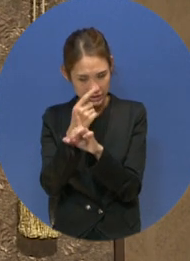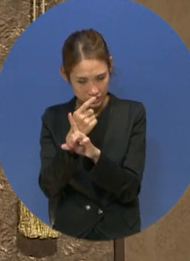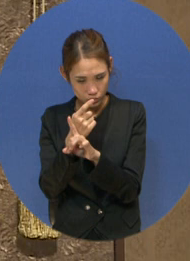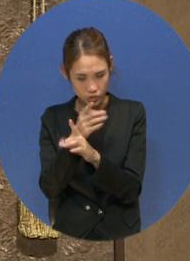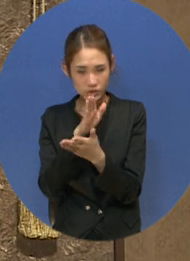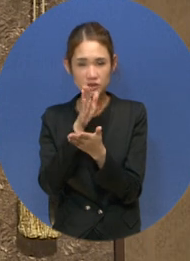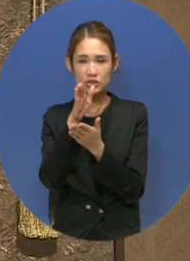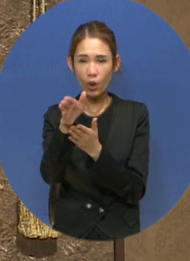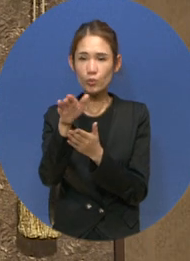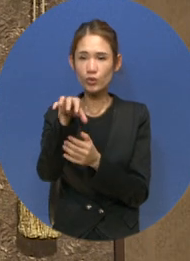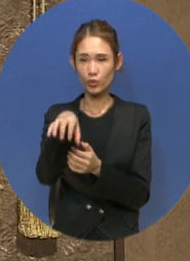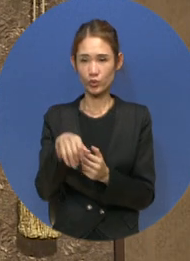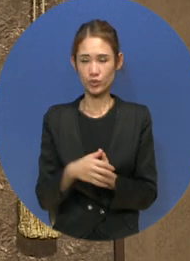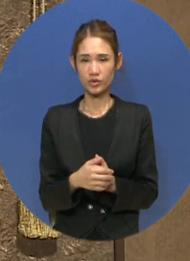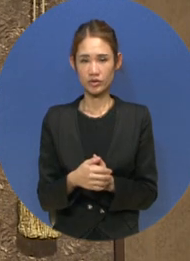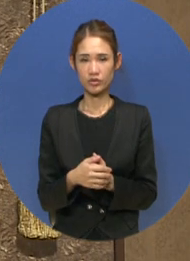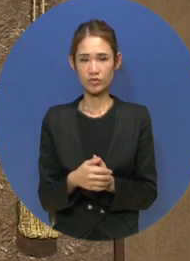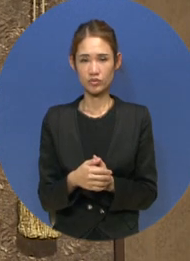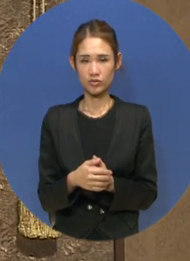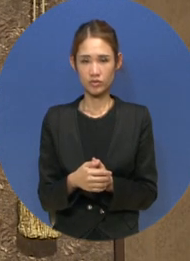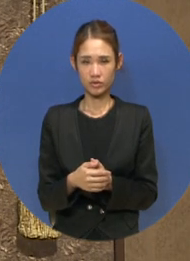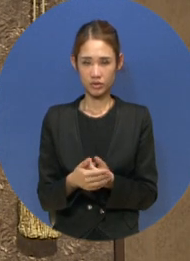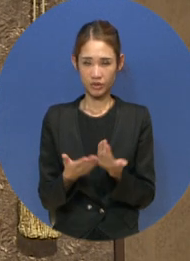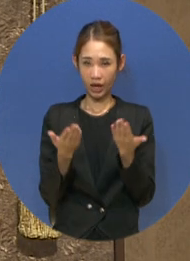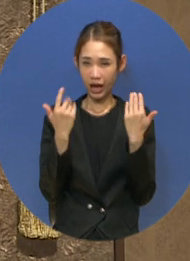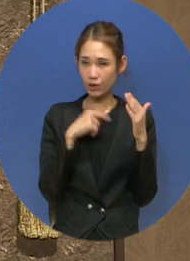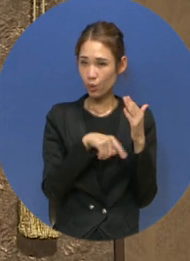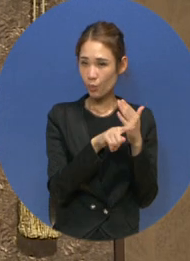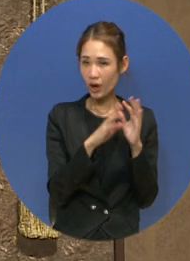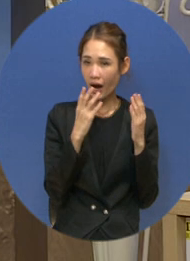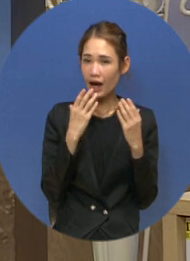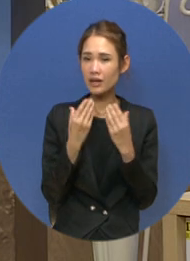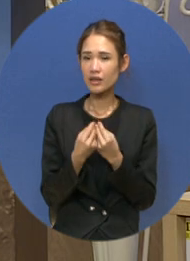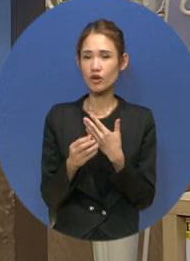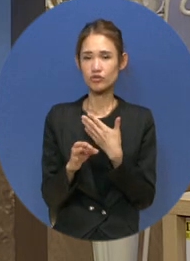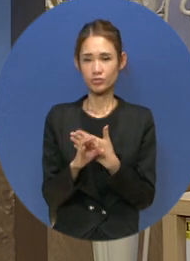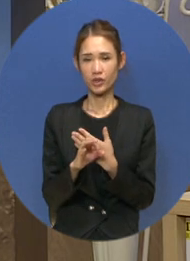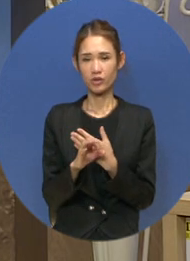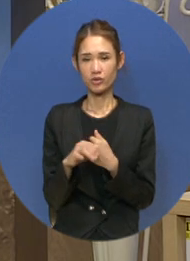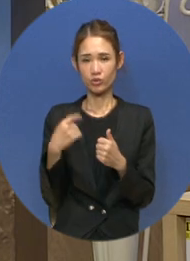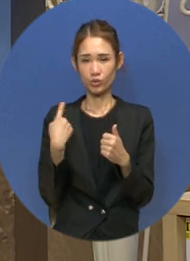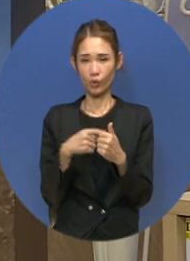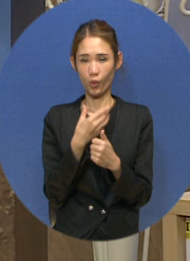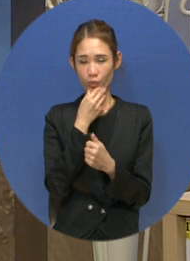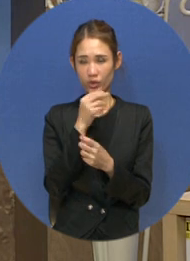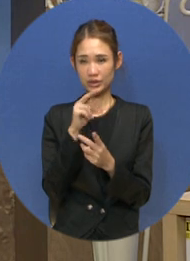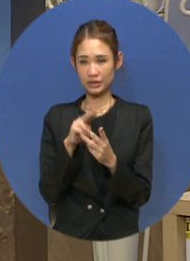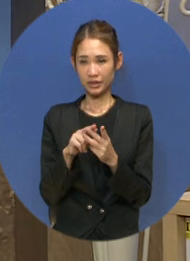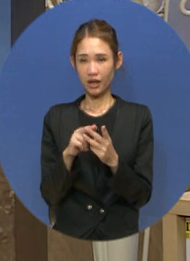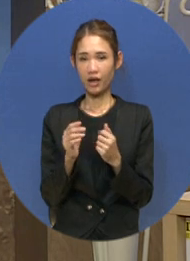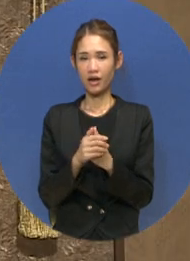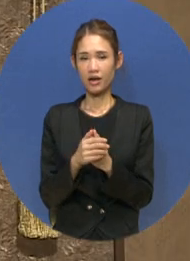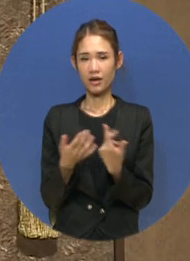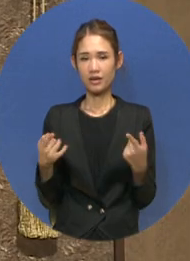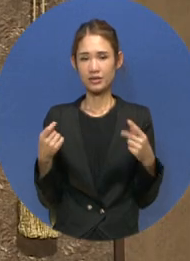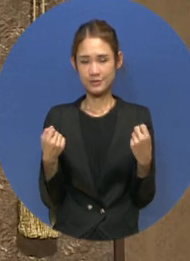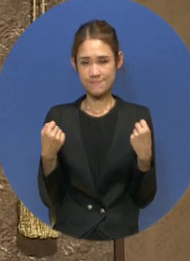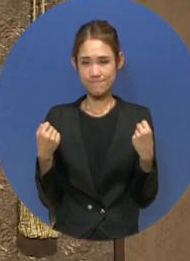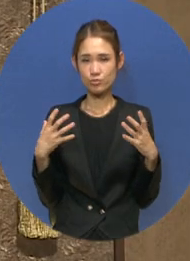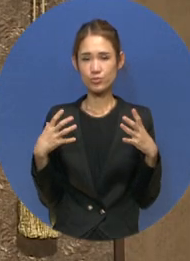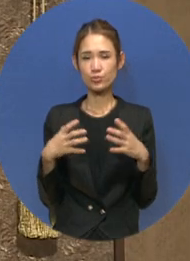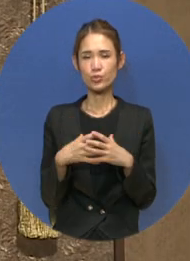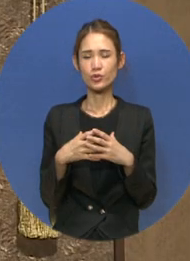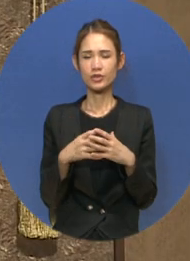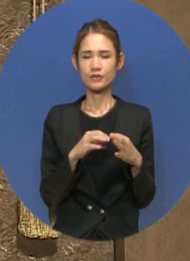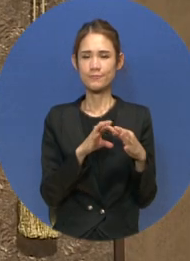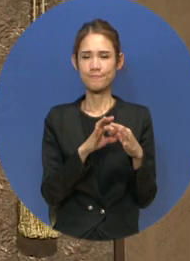전문으로 하는 곳, 네. 그다음에 학교 밖 아이들 같은 경우의 경우라면 교육복지센터 등등과 함께 힘을 모아서